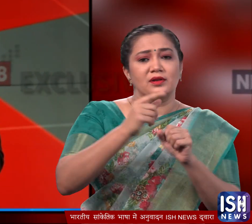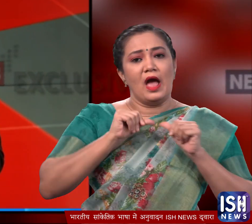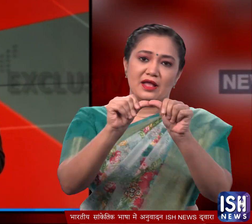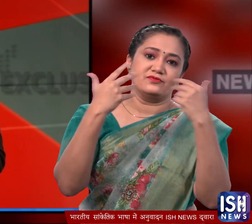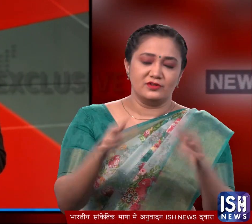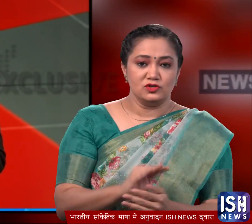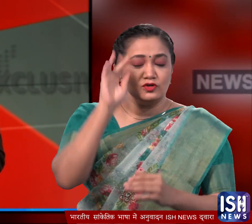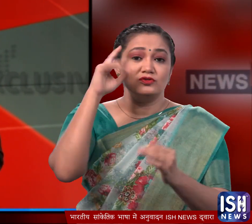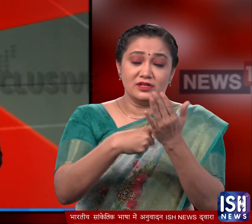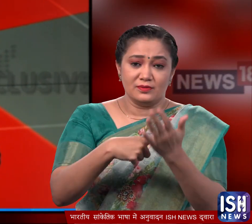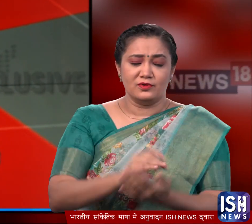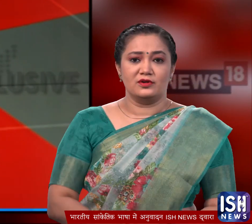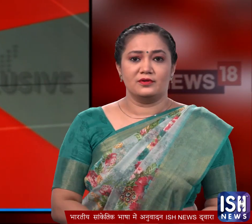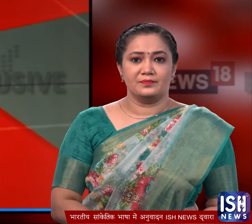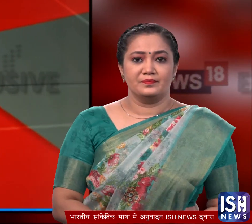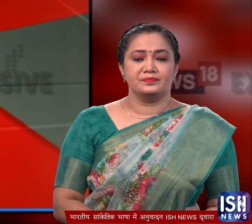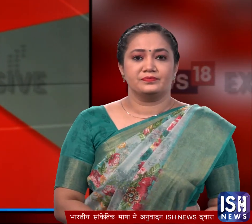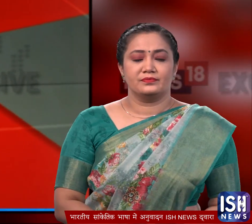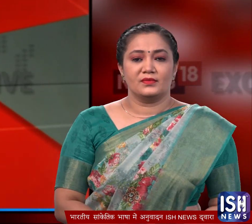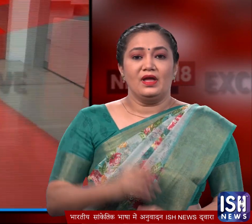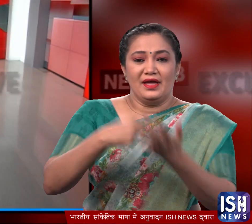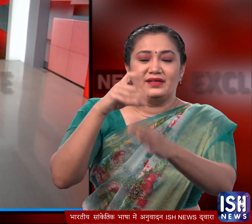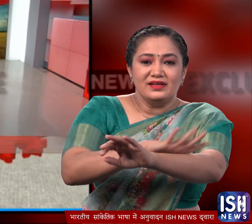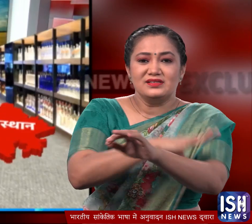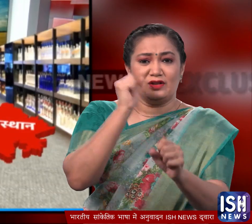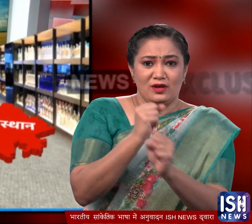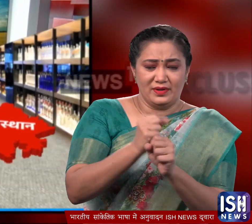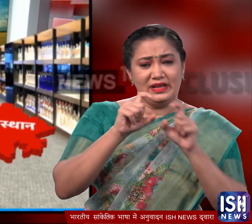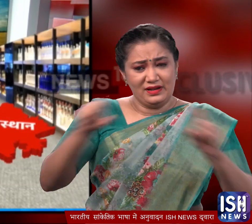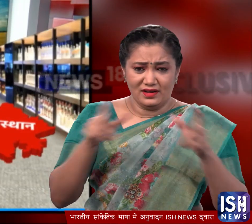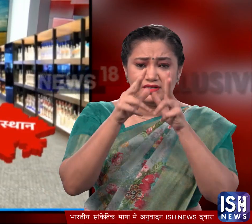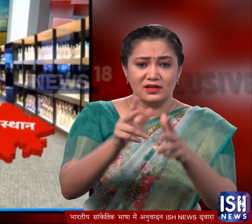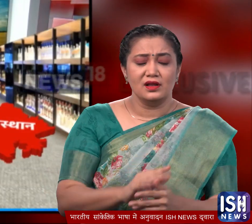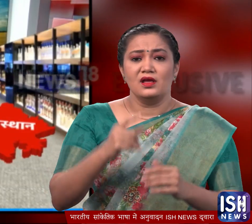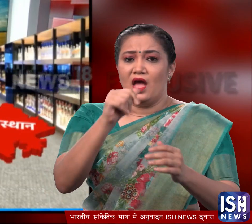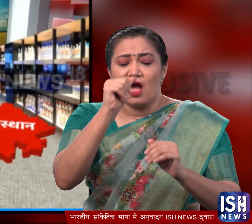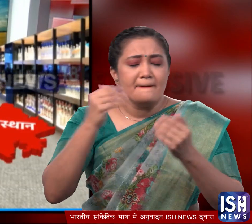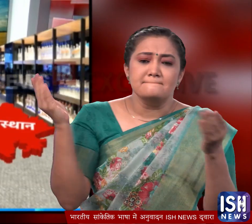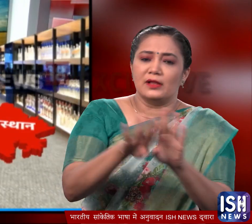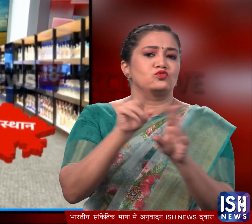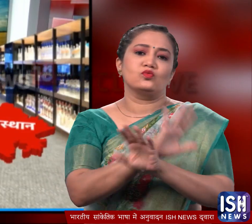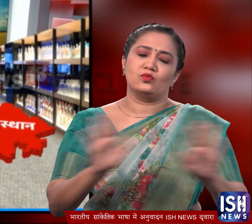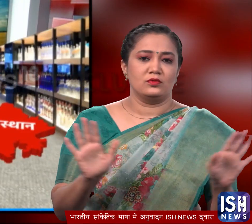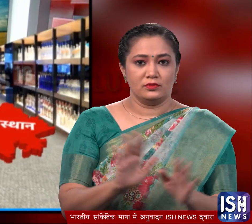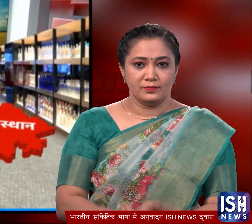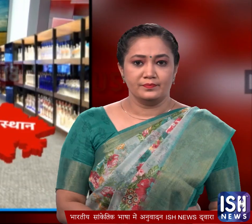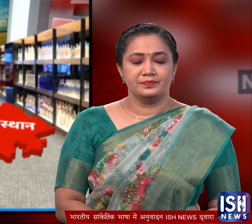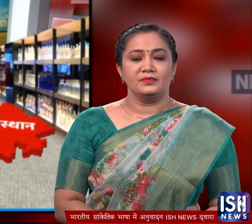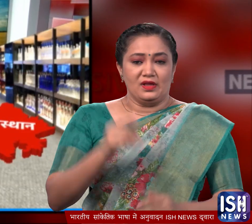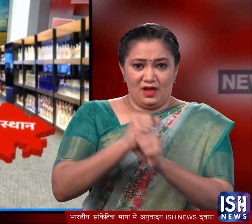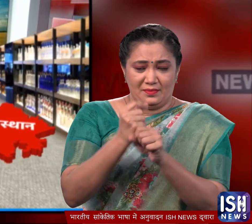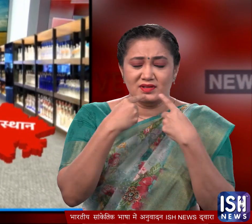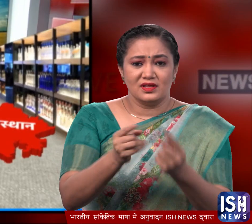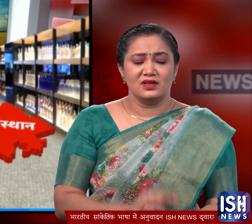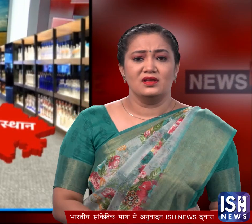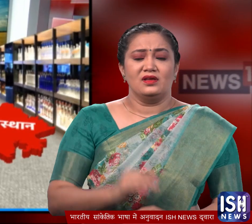इस मुद्दे पर जवाब आ गया। न्यूज़ 18 के भवानी सिंह की रिपोर्ट है कि राजस्थान सरकार ने यह साफ कर दिया कि राज्य में शराबबंदी लागू नहीं होगी। सरकार ने